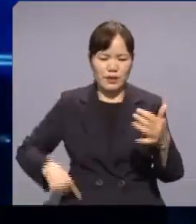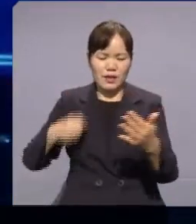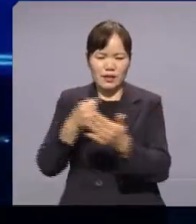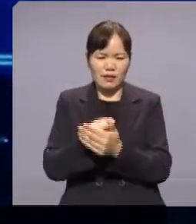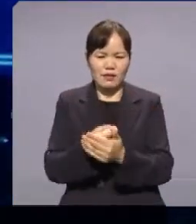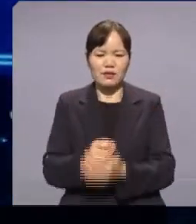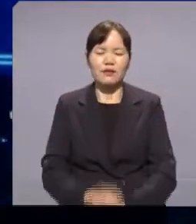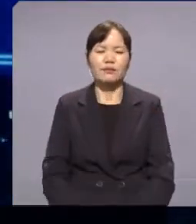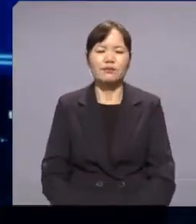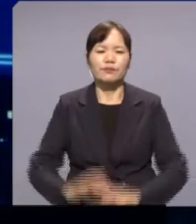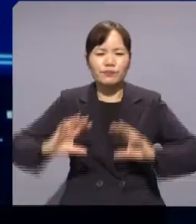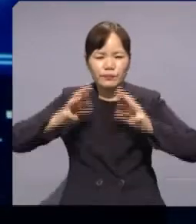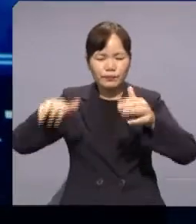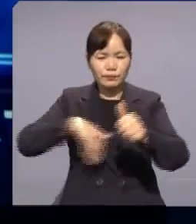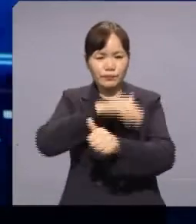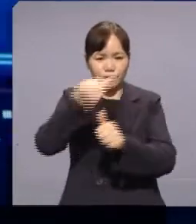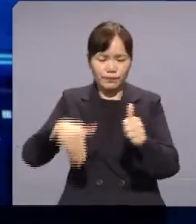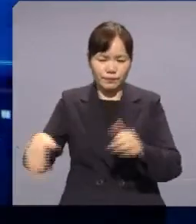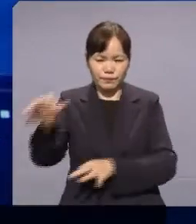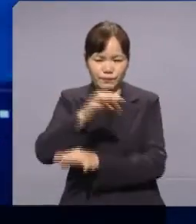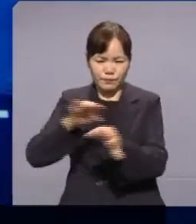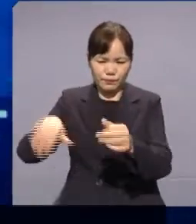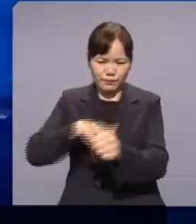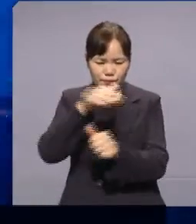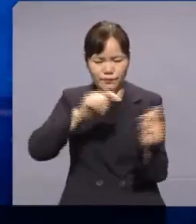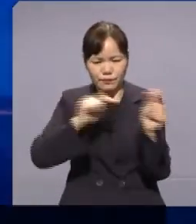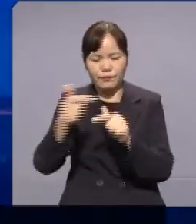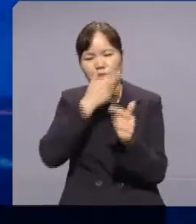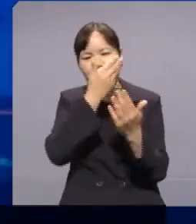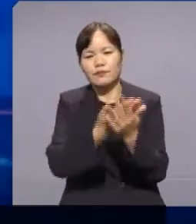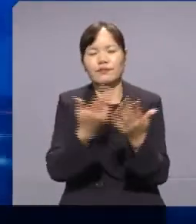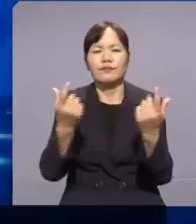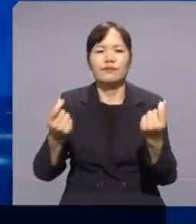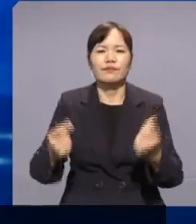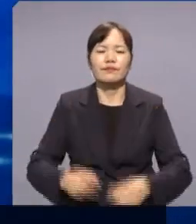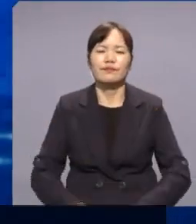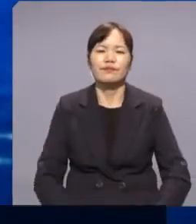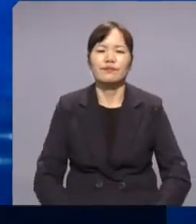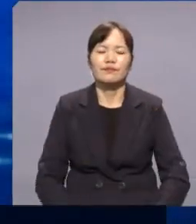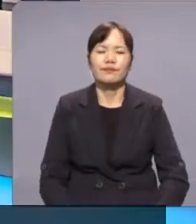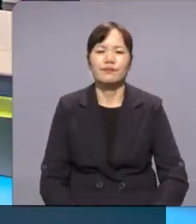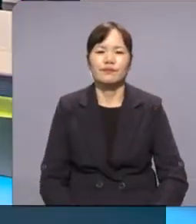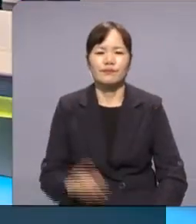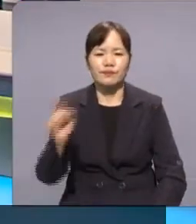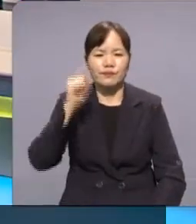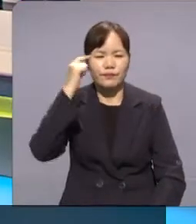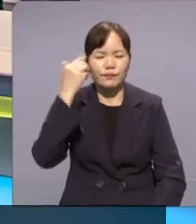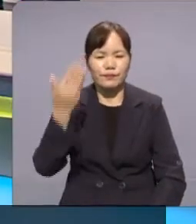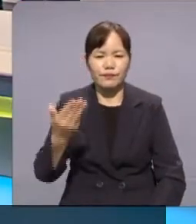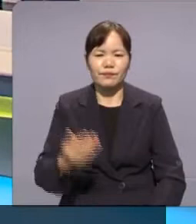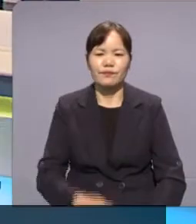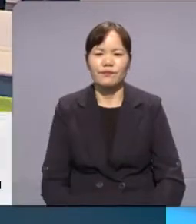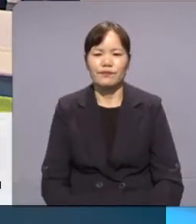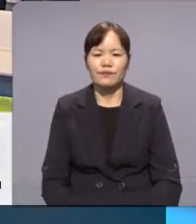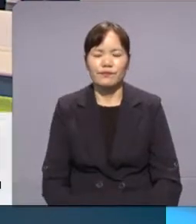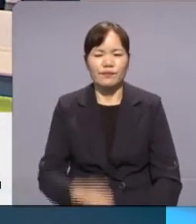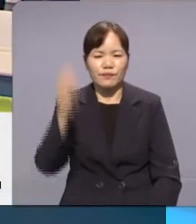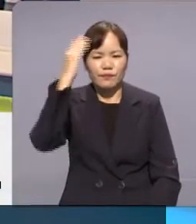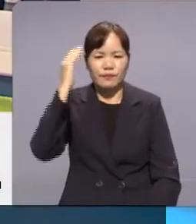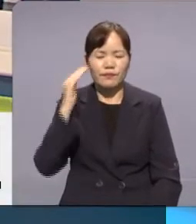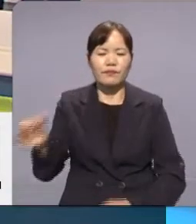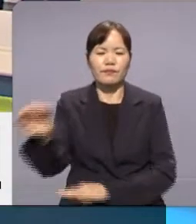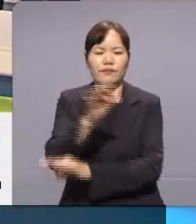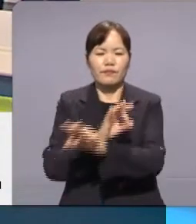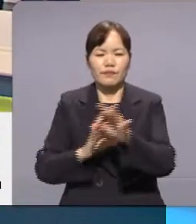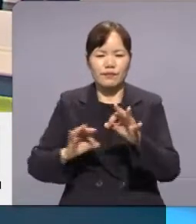어떤 매크로 환경 또 경제적인 흐름도 중요할 것 같습니다. 자 어떻게 보십니까 변관님? 예, 한국 경제를